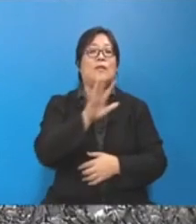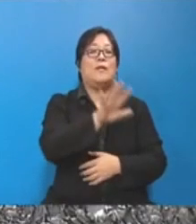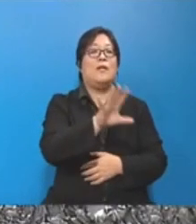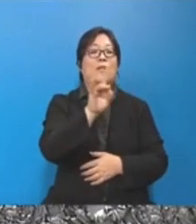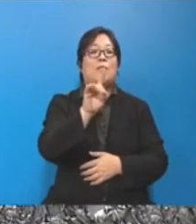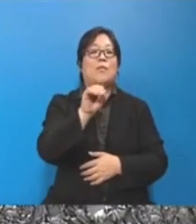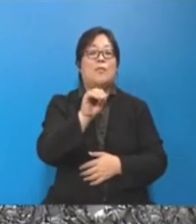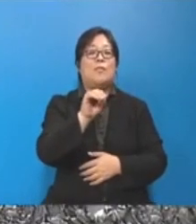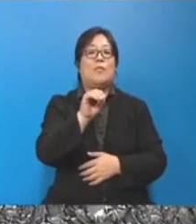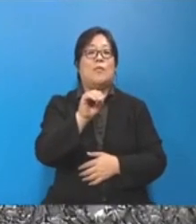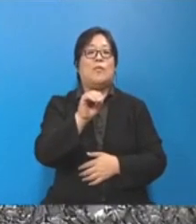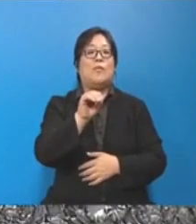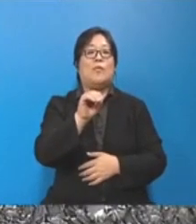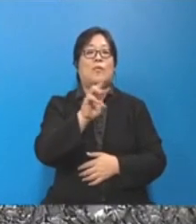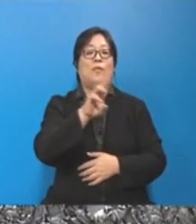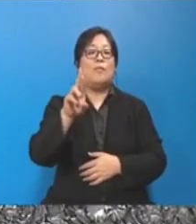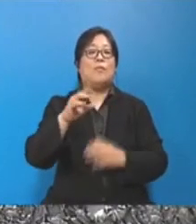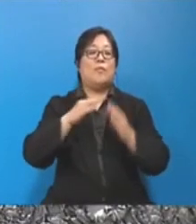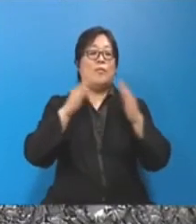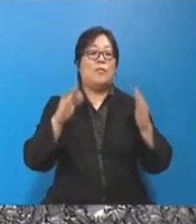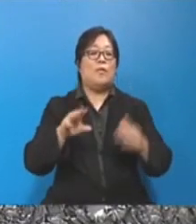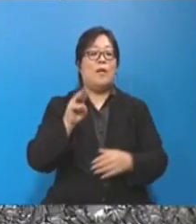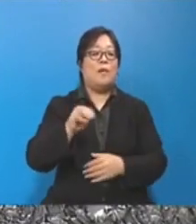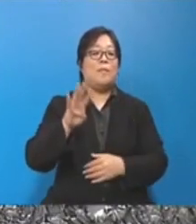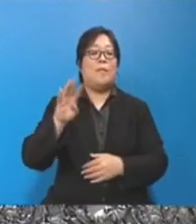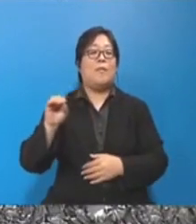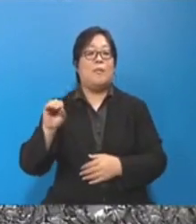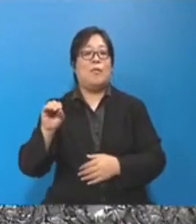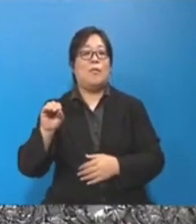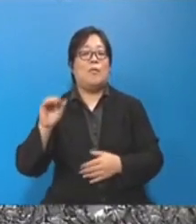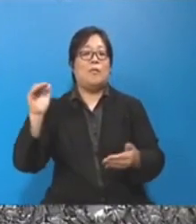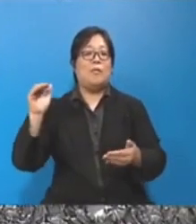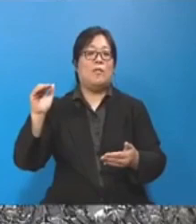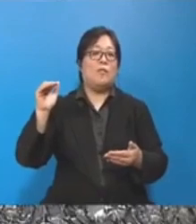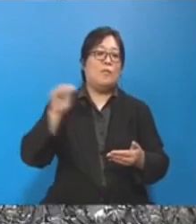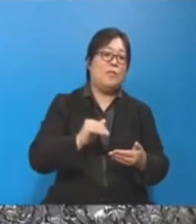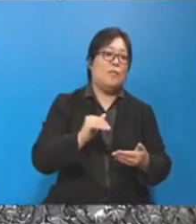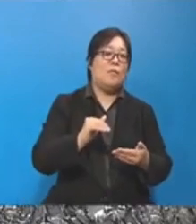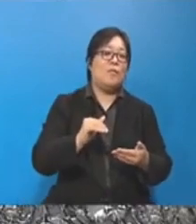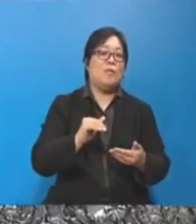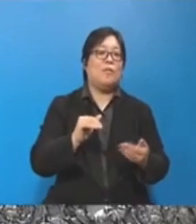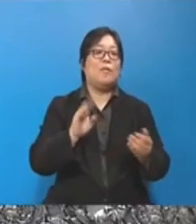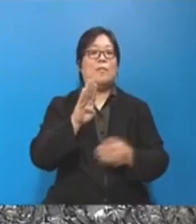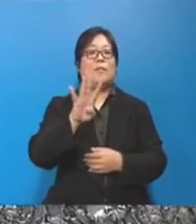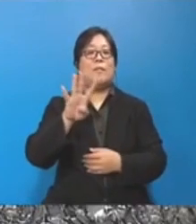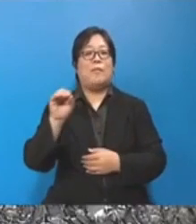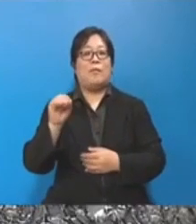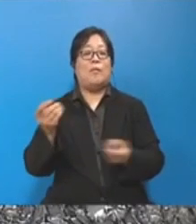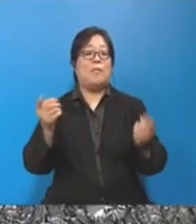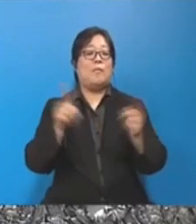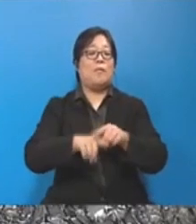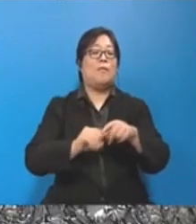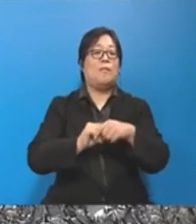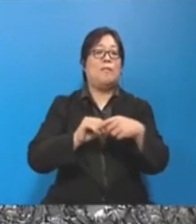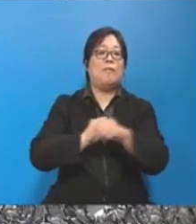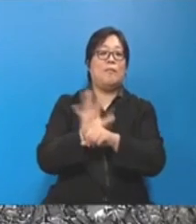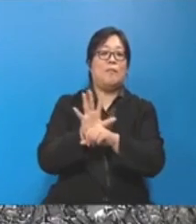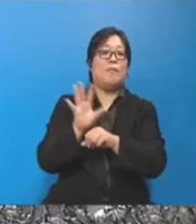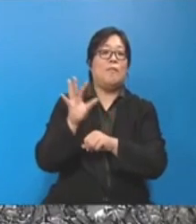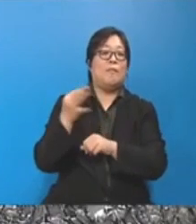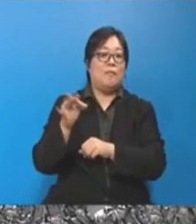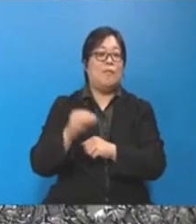580.000 isi rumah 40 yang jatuh ke kategori B40 akibat pandemic